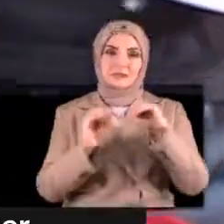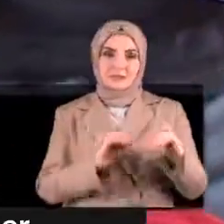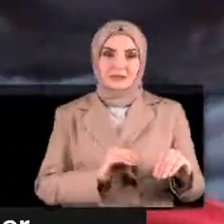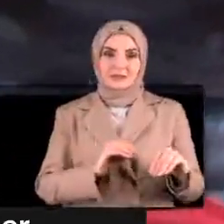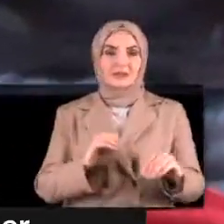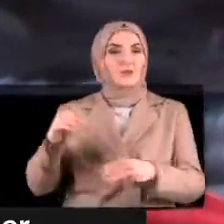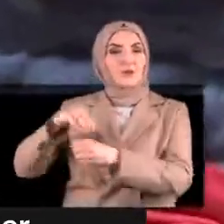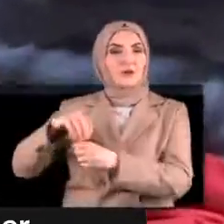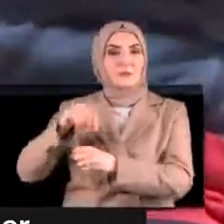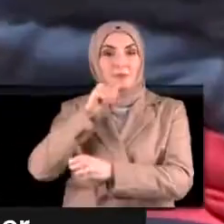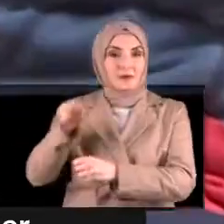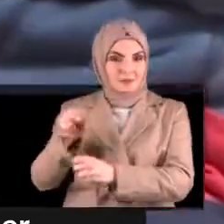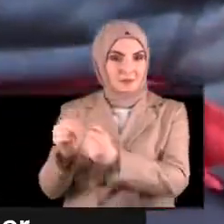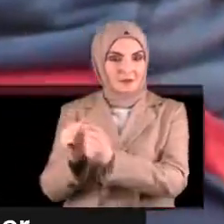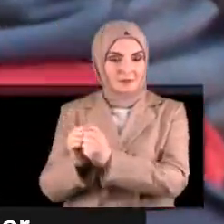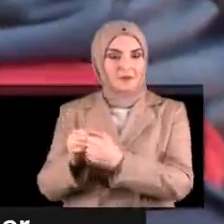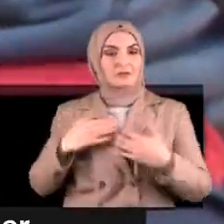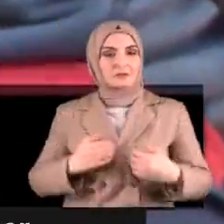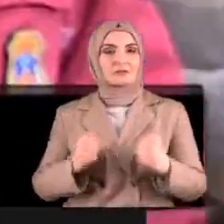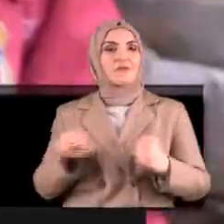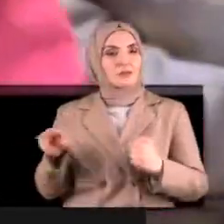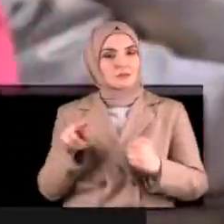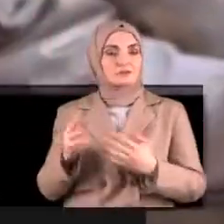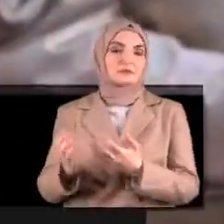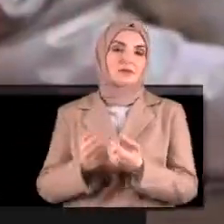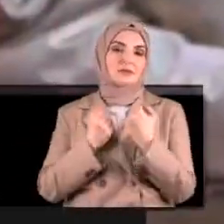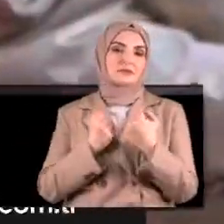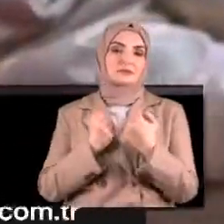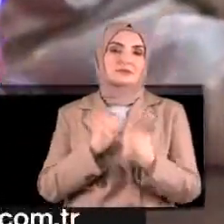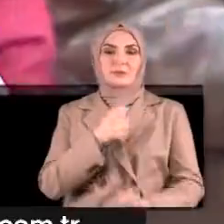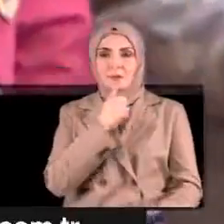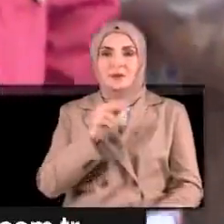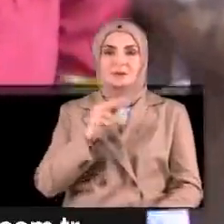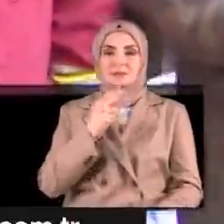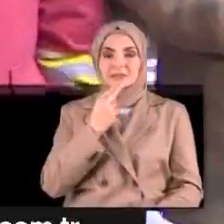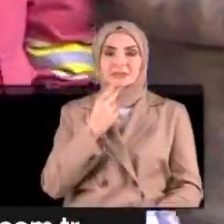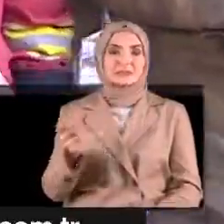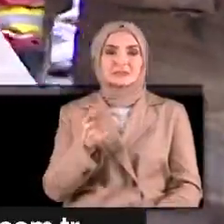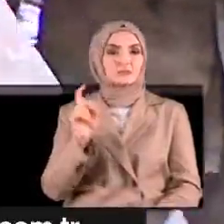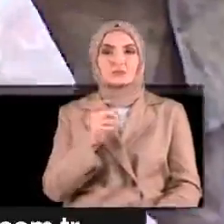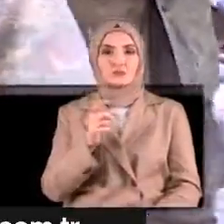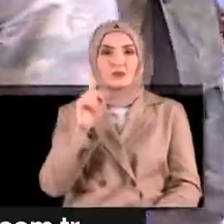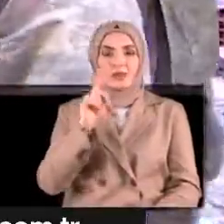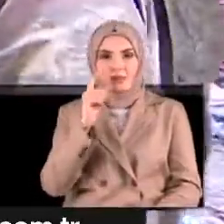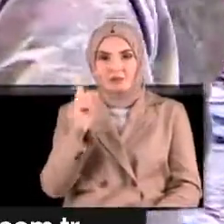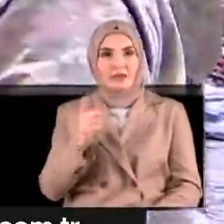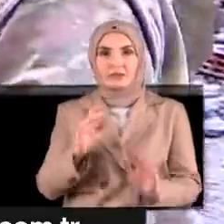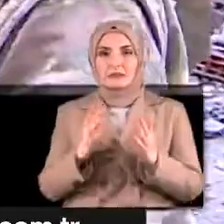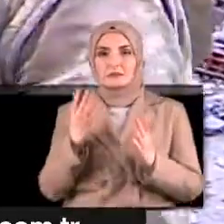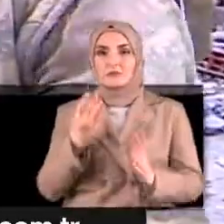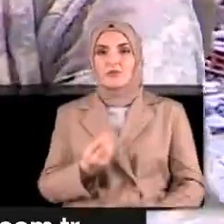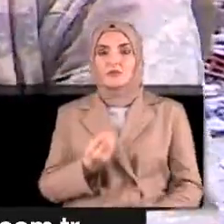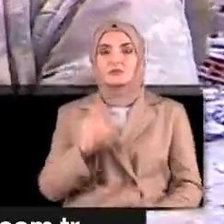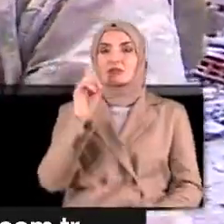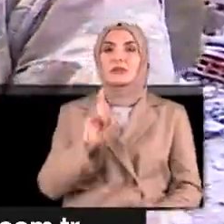ve o da sağ olarak ambulansa götürülüyor. Baba kızı buldunuz. Nasıl oldu o ilk temas? Baba kızı ilk önce aradık. Bir